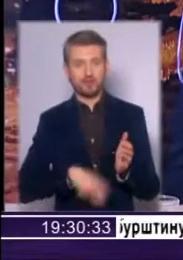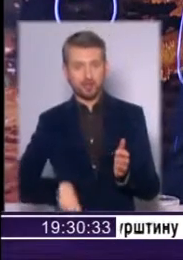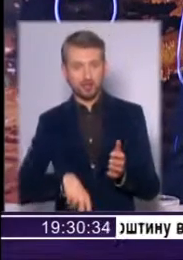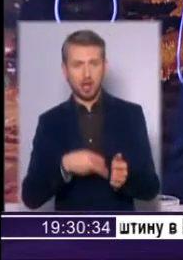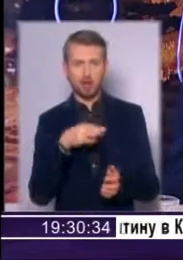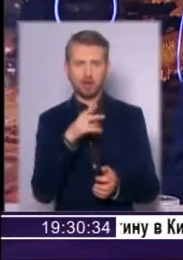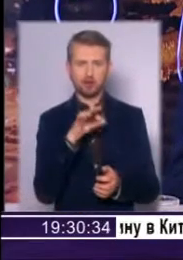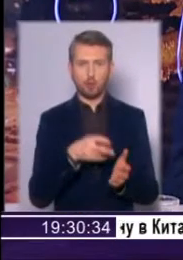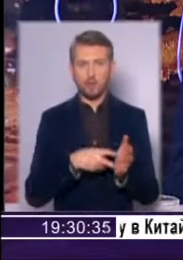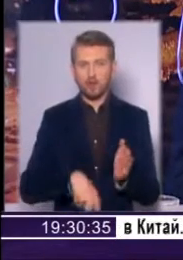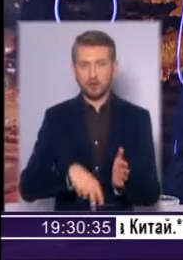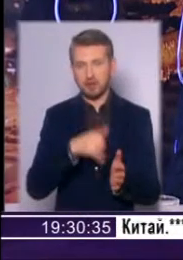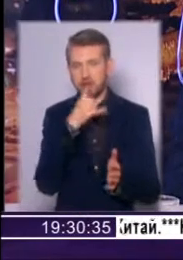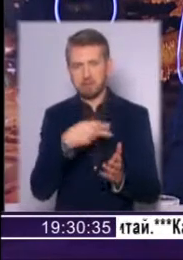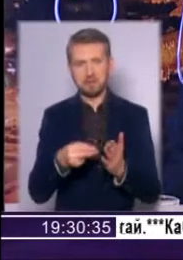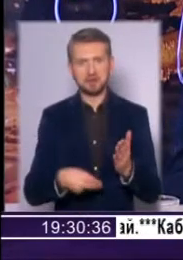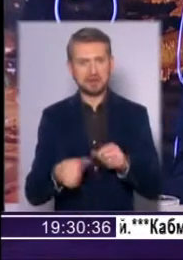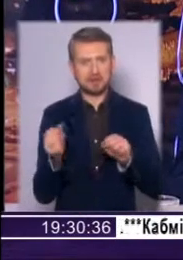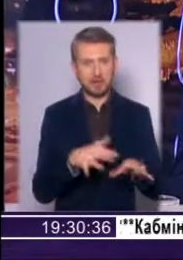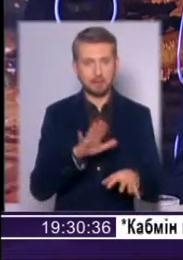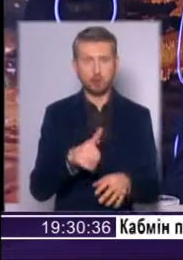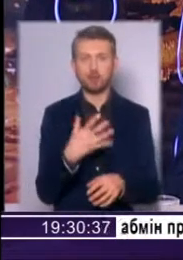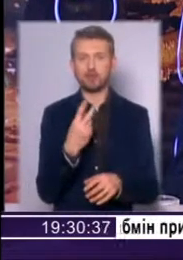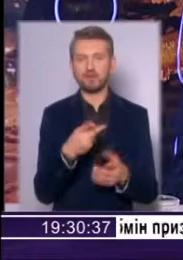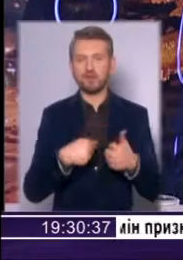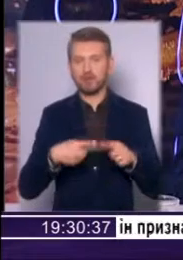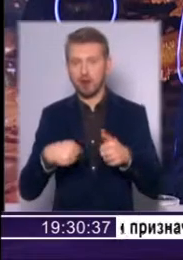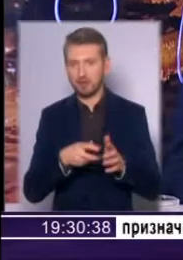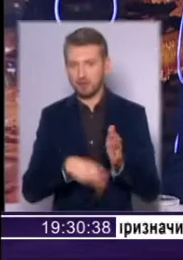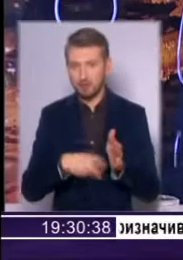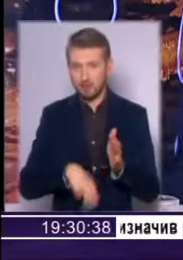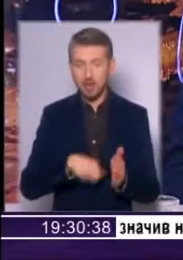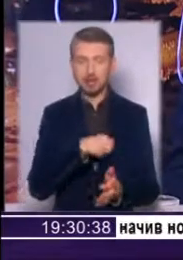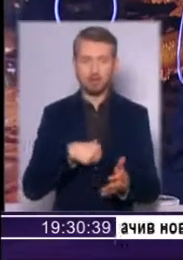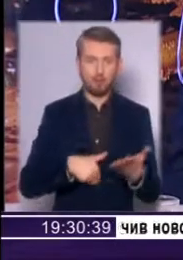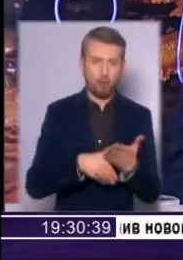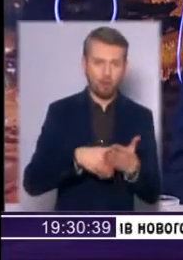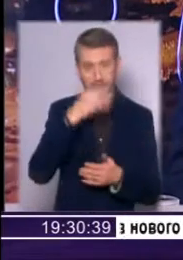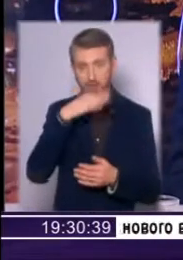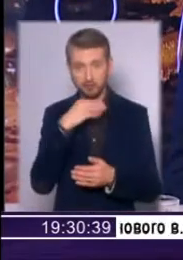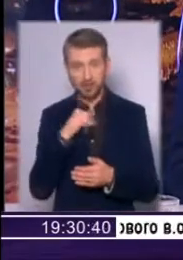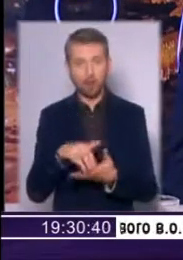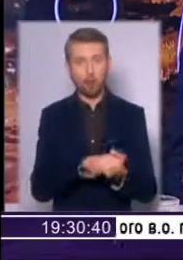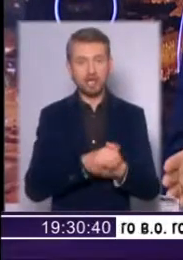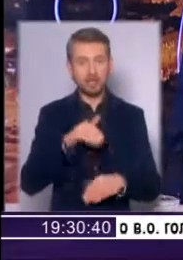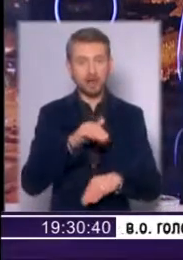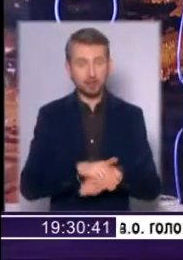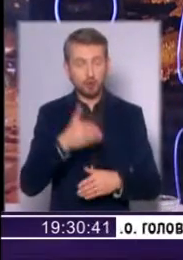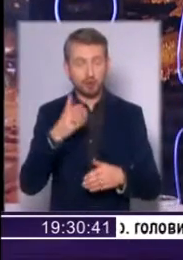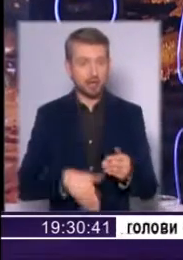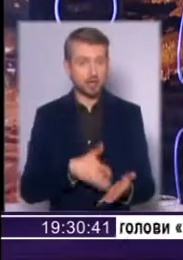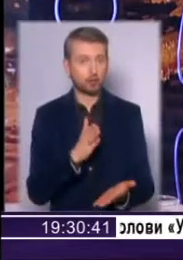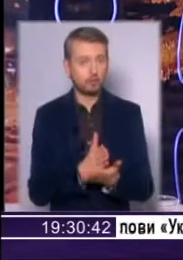Ляшко вийшов, який не міг підписи ніяк здати, тоді вийшли ще дві фракції – «Самопоміч», «Батьківщина», і коаліція практично перестала існувати. Але ви забудьте,